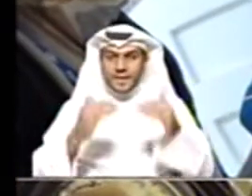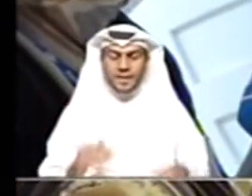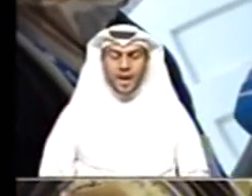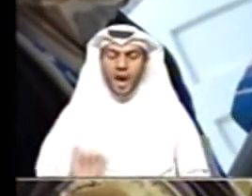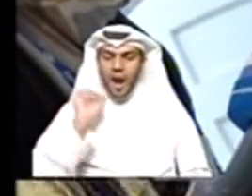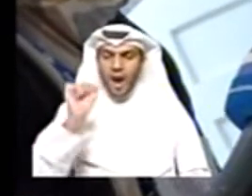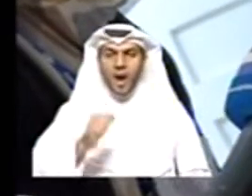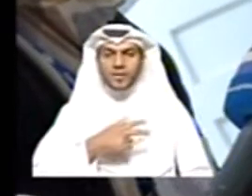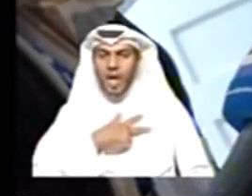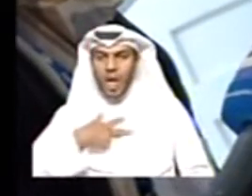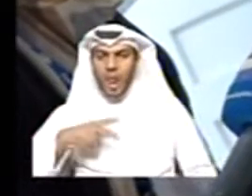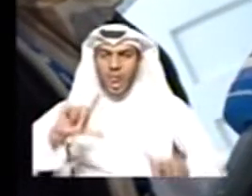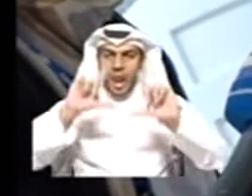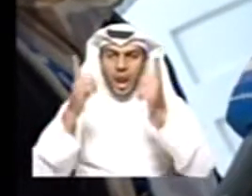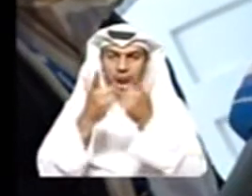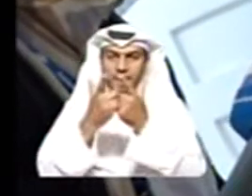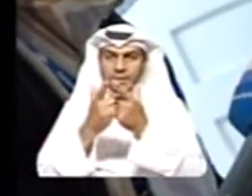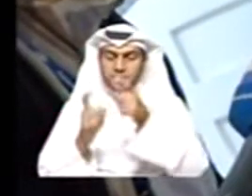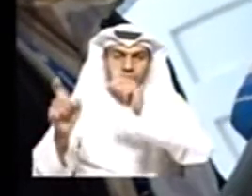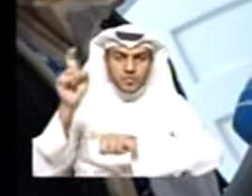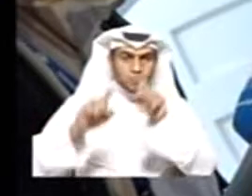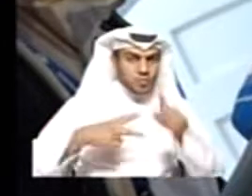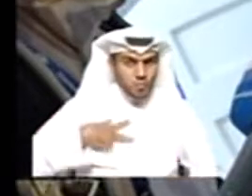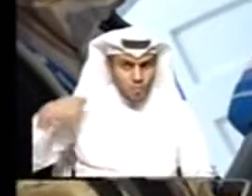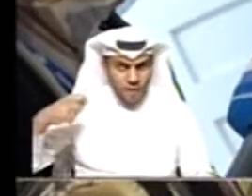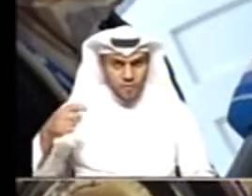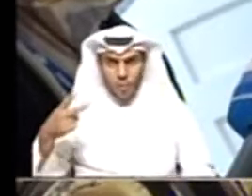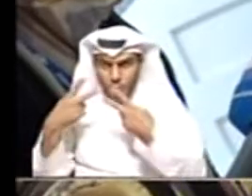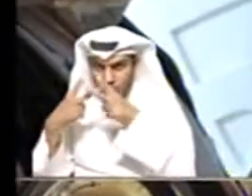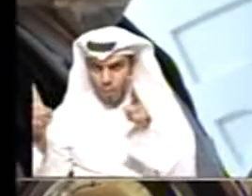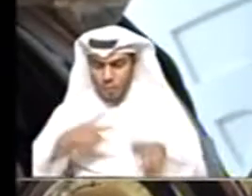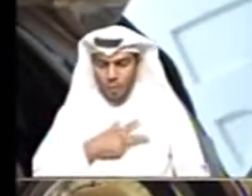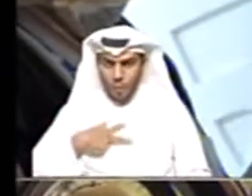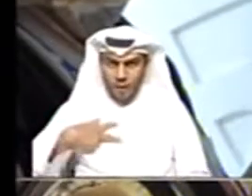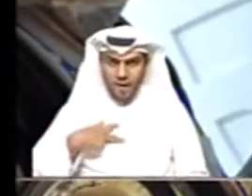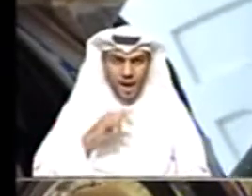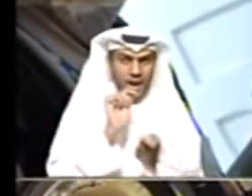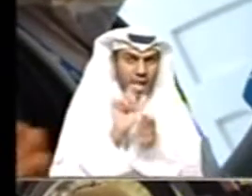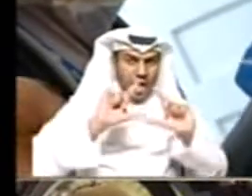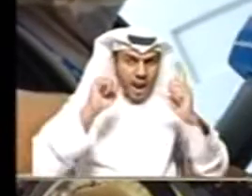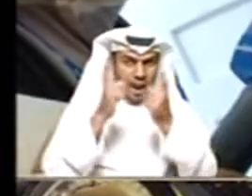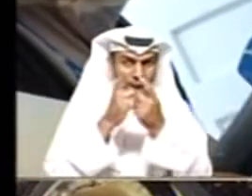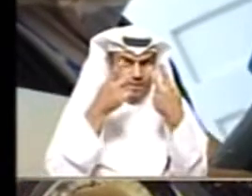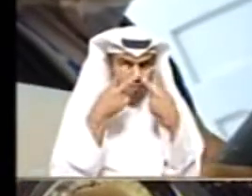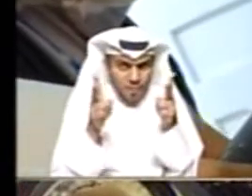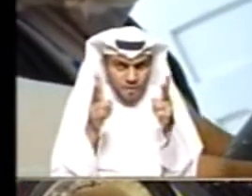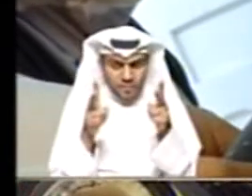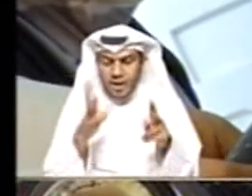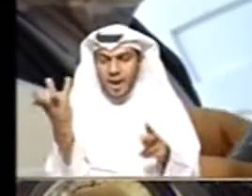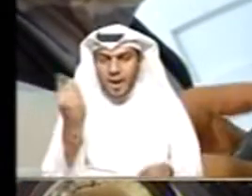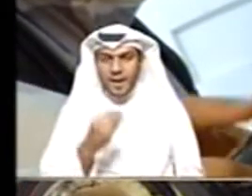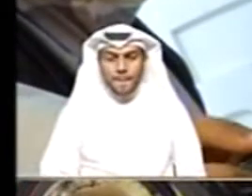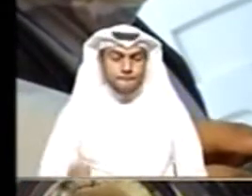اللجنة ومن الحكومة. اللجنة المعنية موافقة والحكومة موافقة، نخليهم في البداية. استلمنا 7 مشروعات